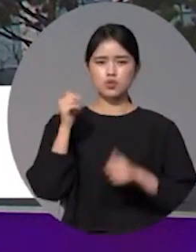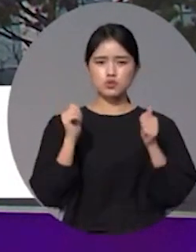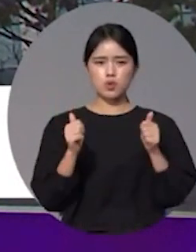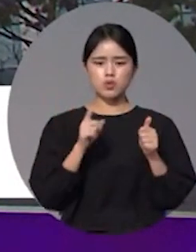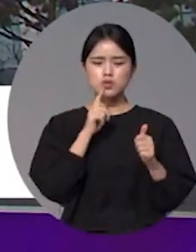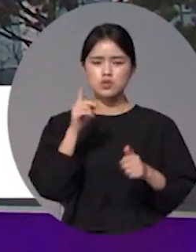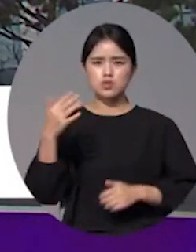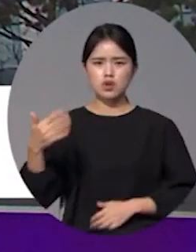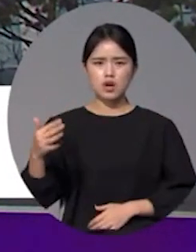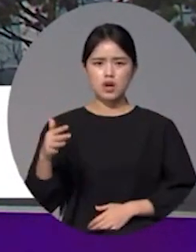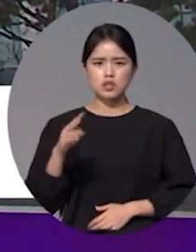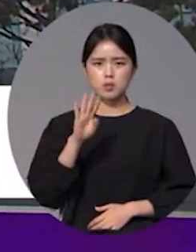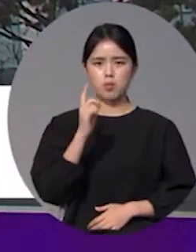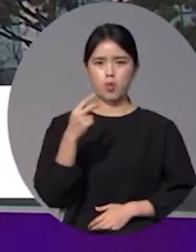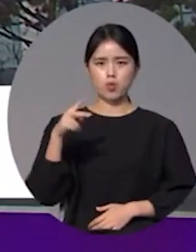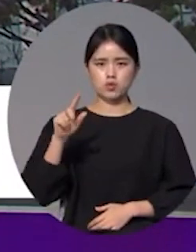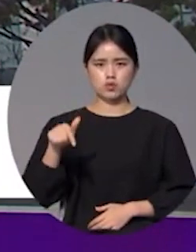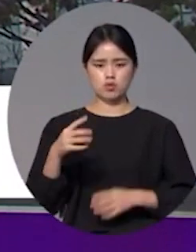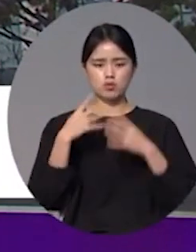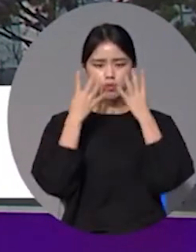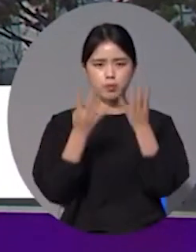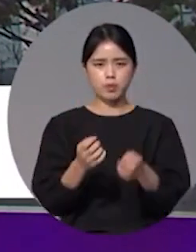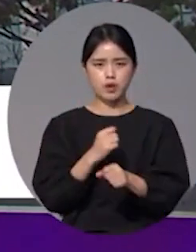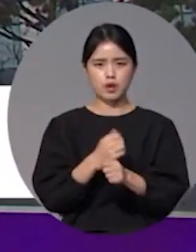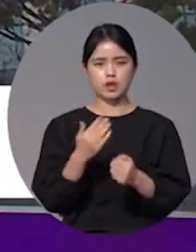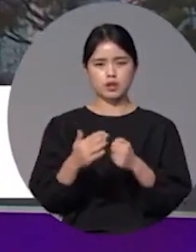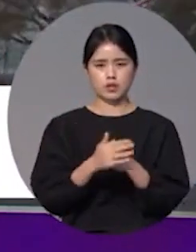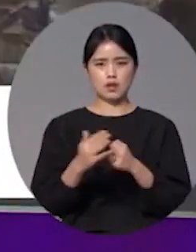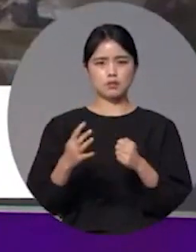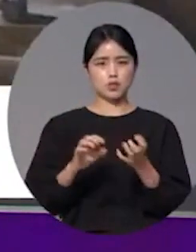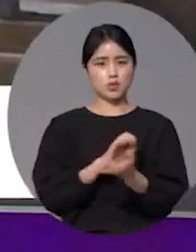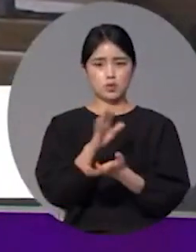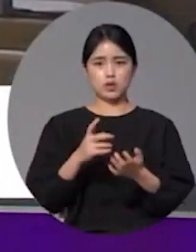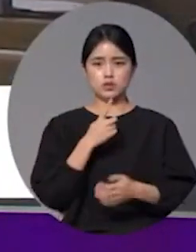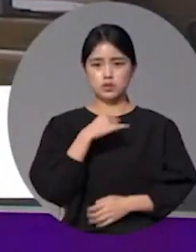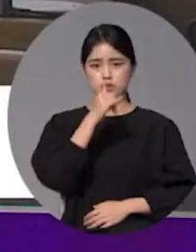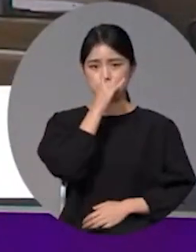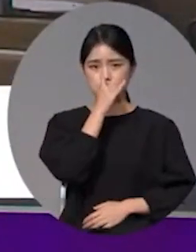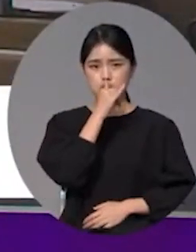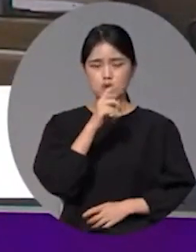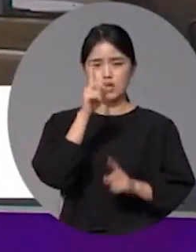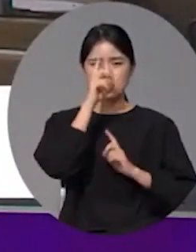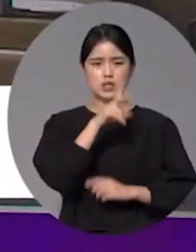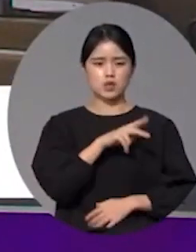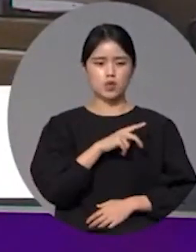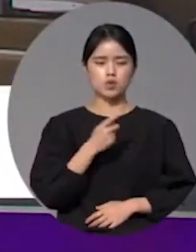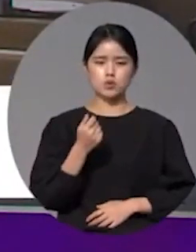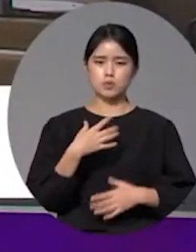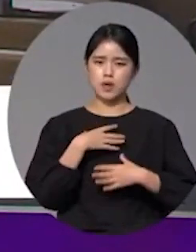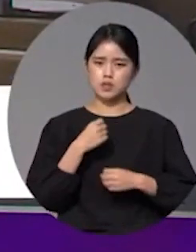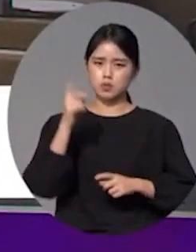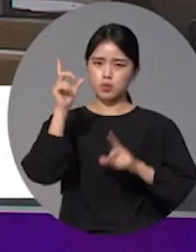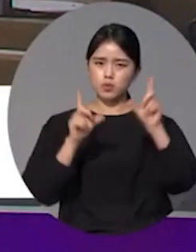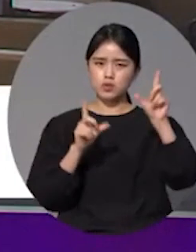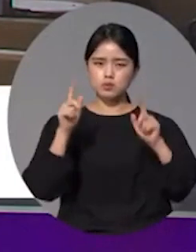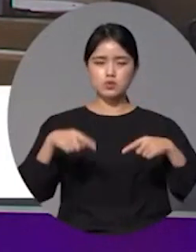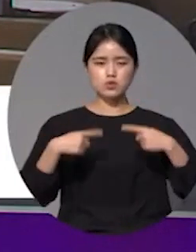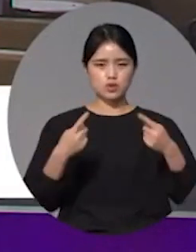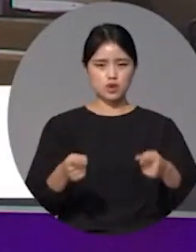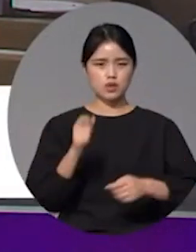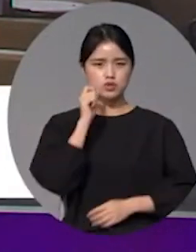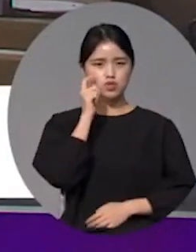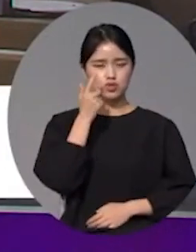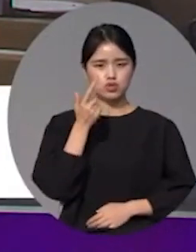보석으로 이 원을 풀어 주면서 논란이 되어 있었죠 이 의원은 오늘 비교적 자유로운 몸으로 법원에 출석해서 6개월 만에